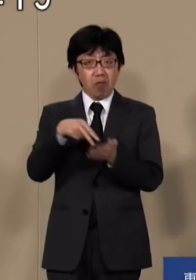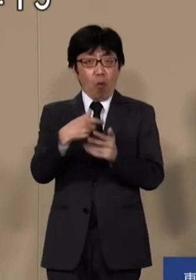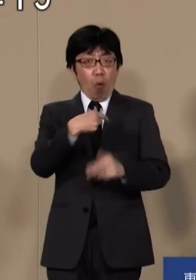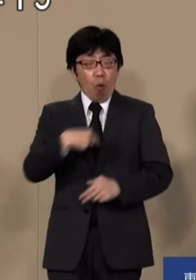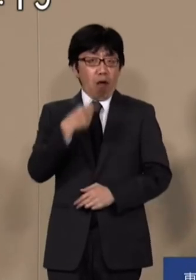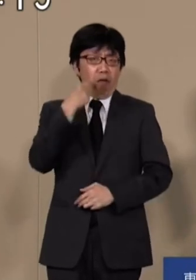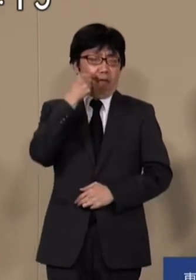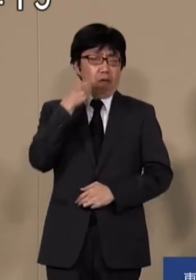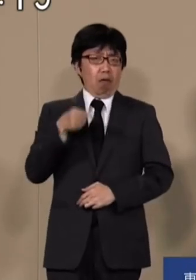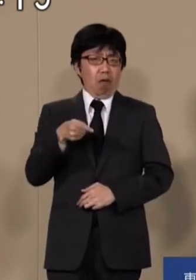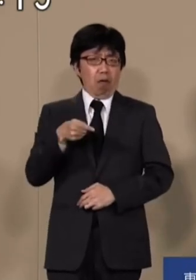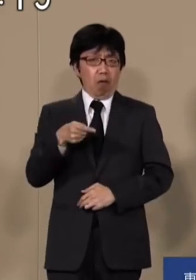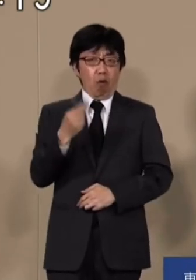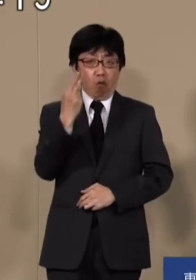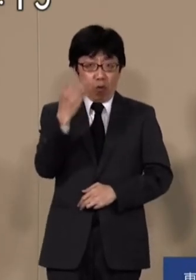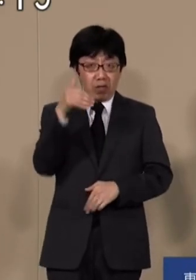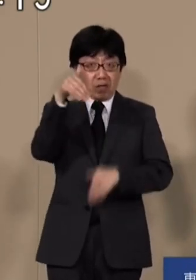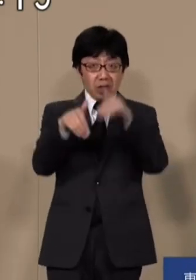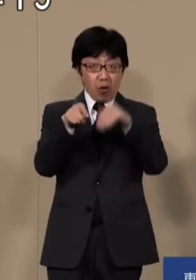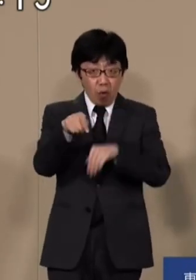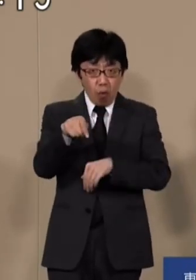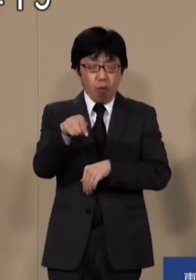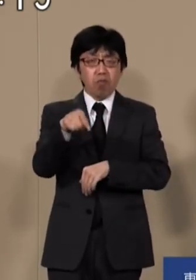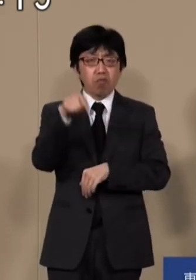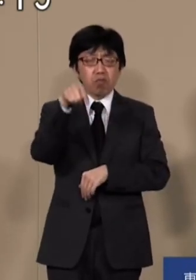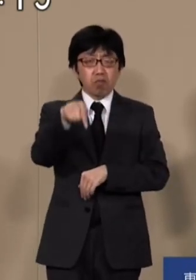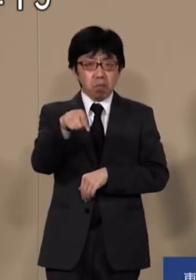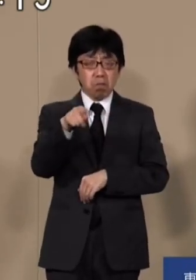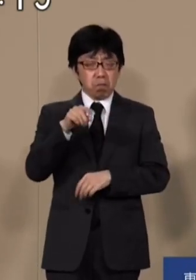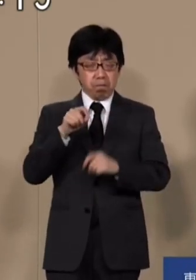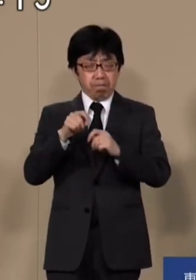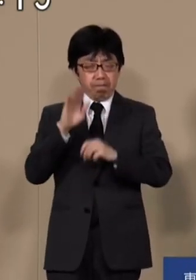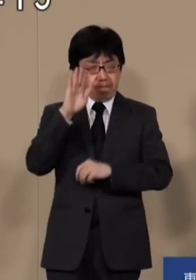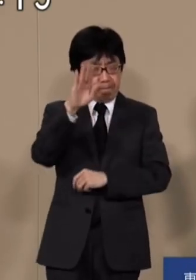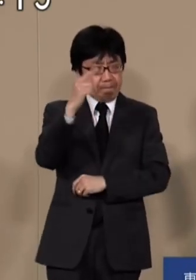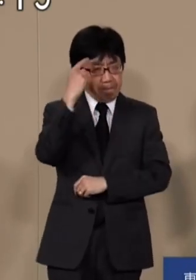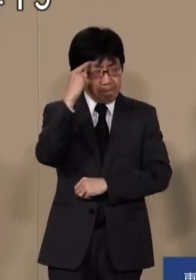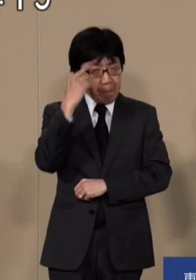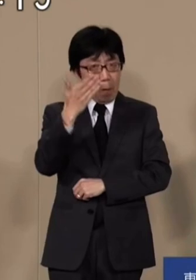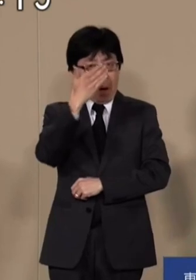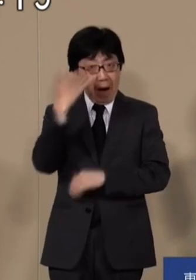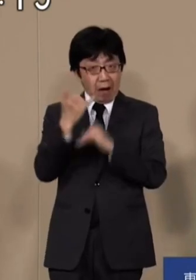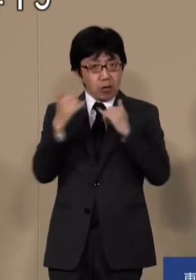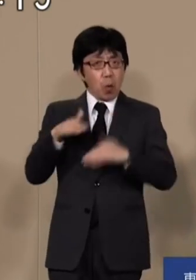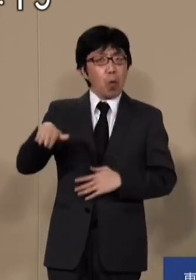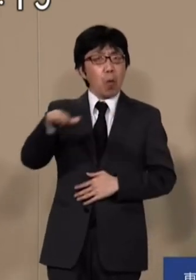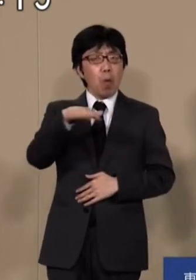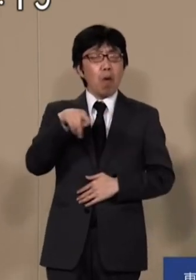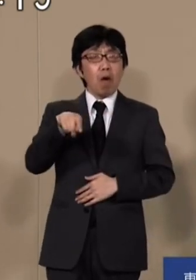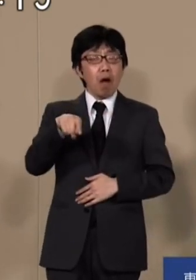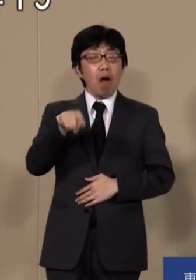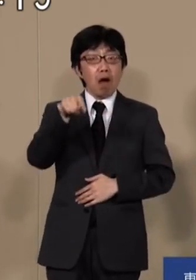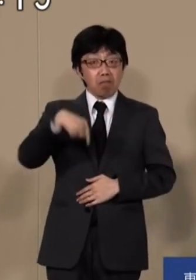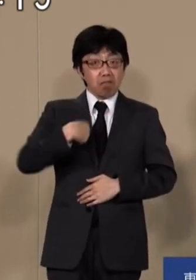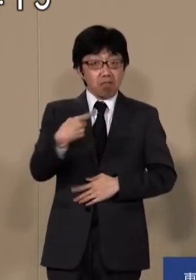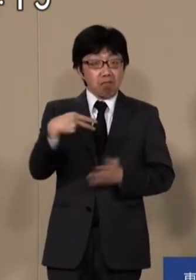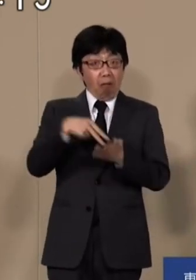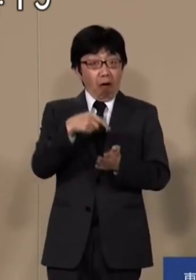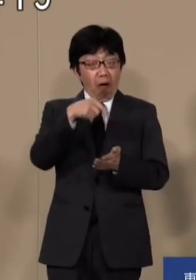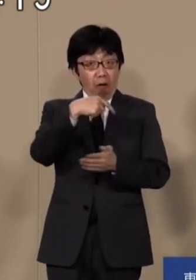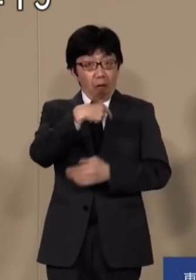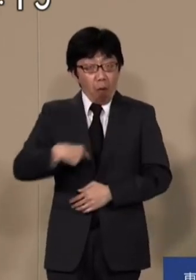戦という大変注目される選挙に長期的視点を持った若者の声が投票という形でしか